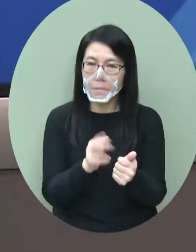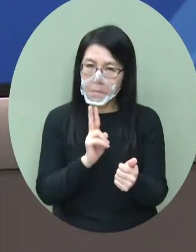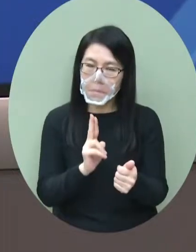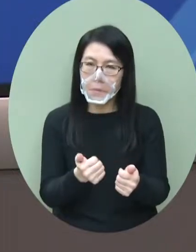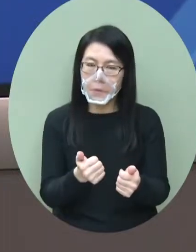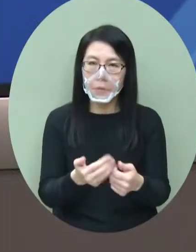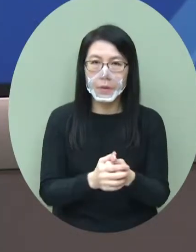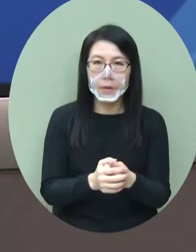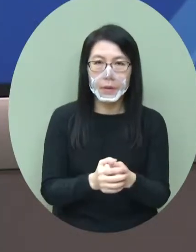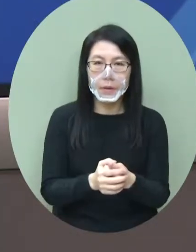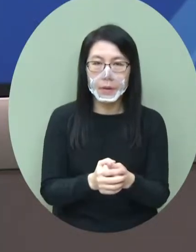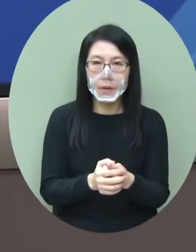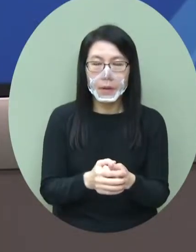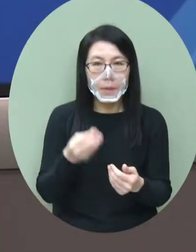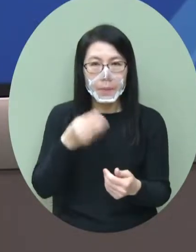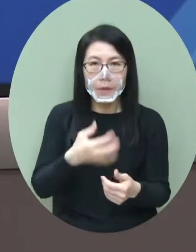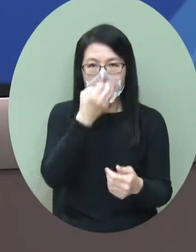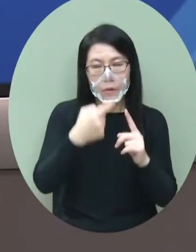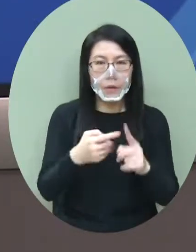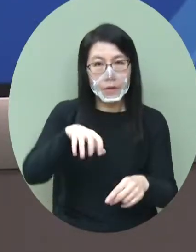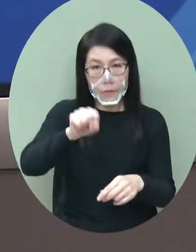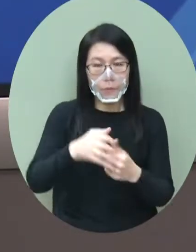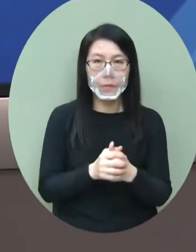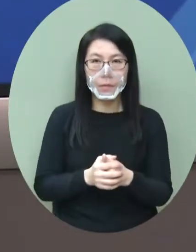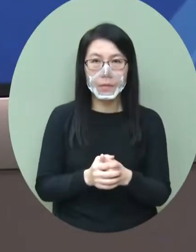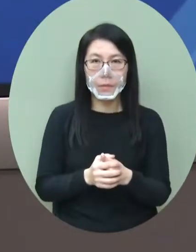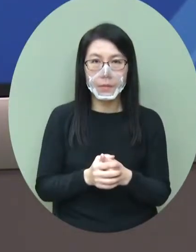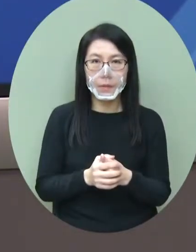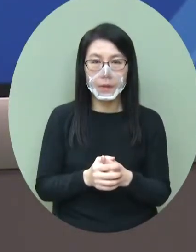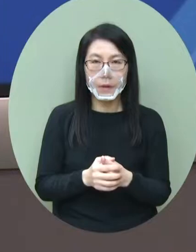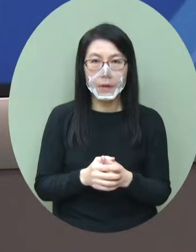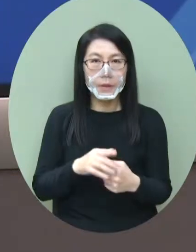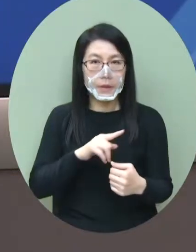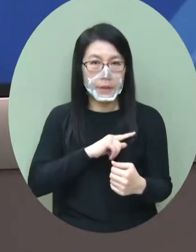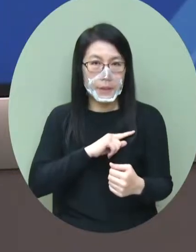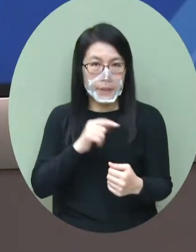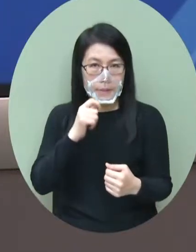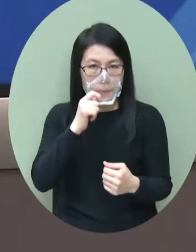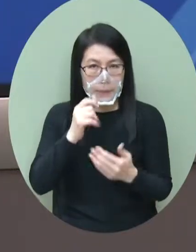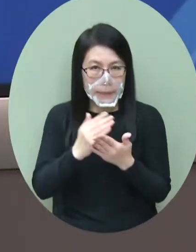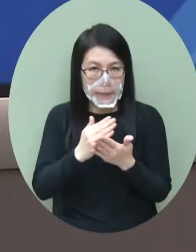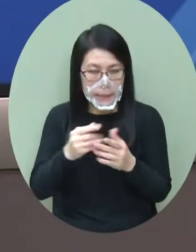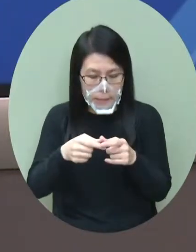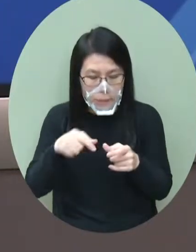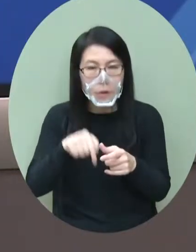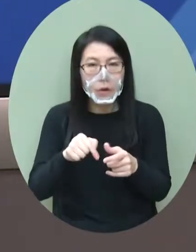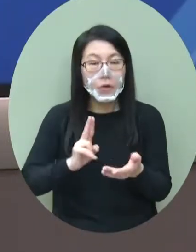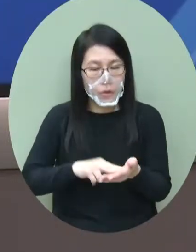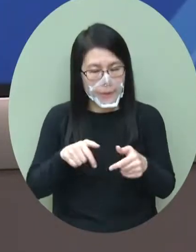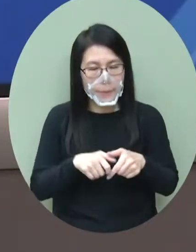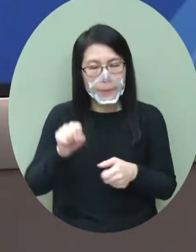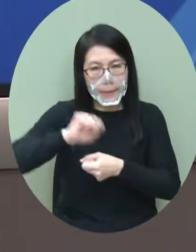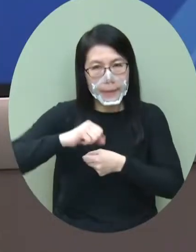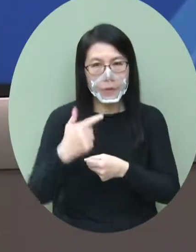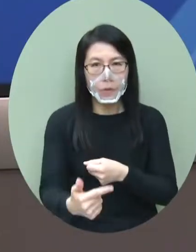格，符合有关的用途，这就方便市民使用测试